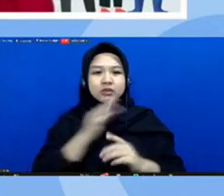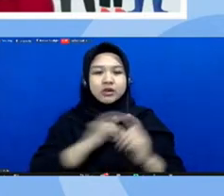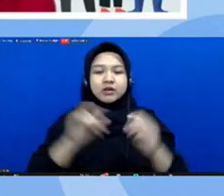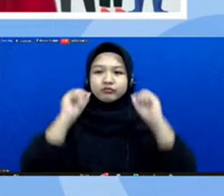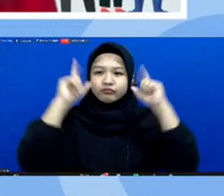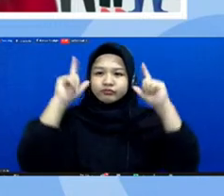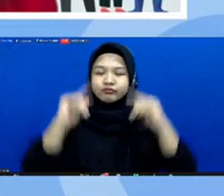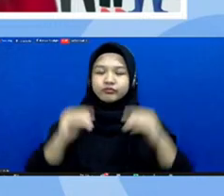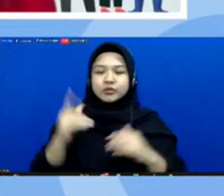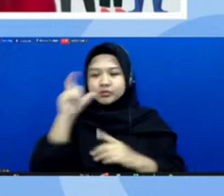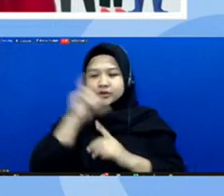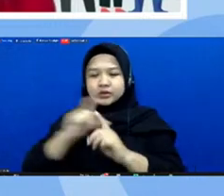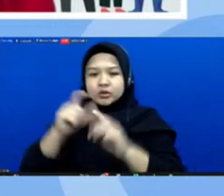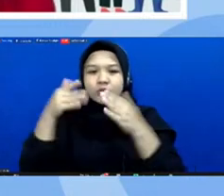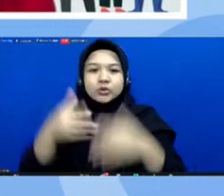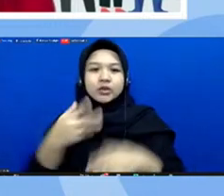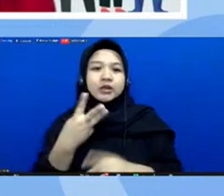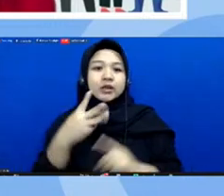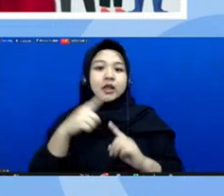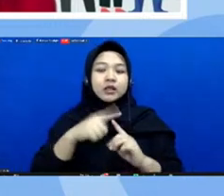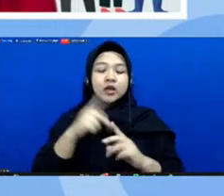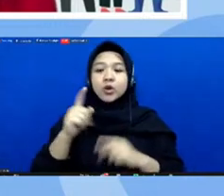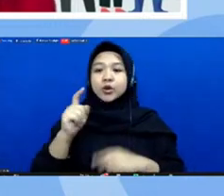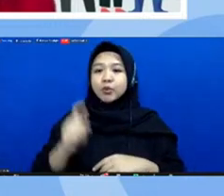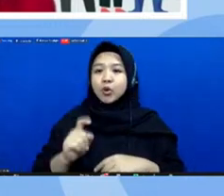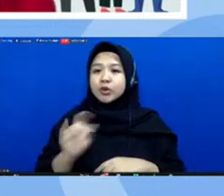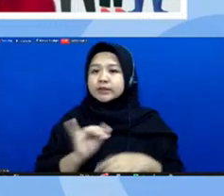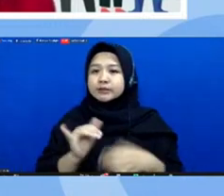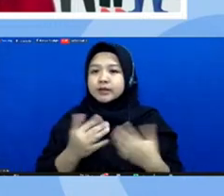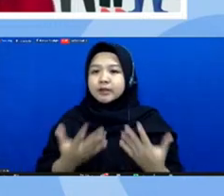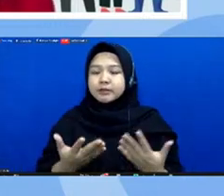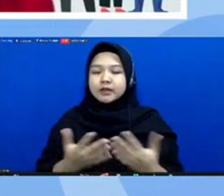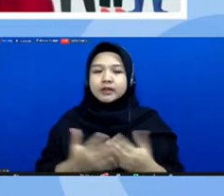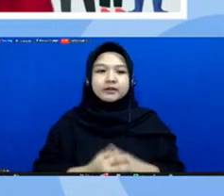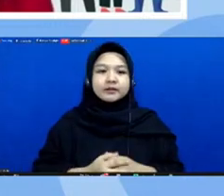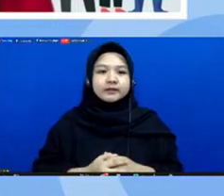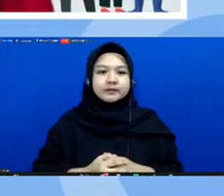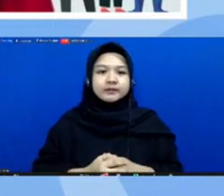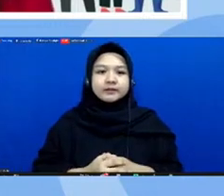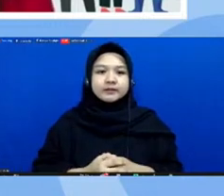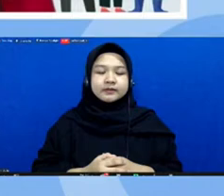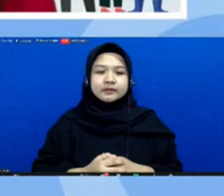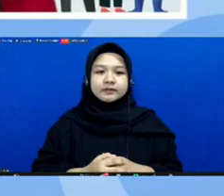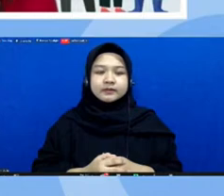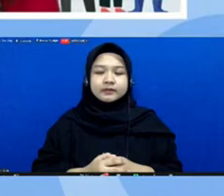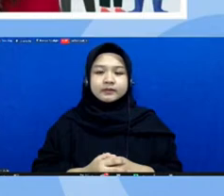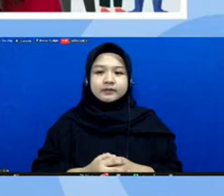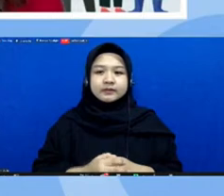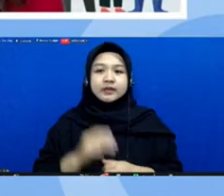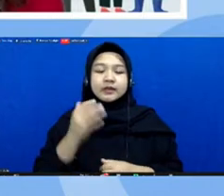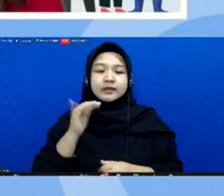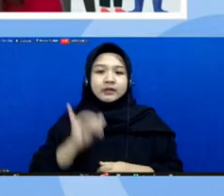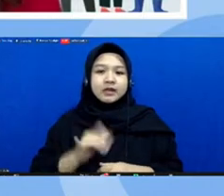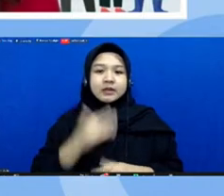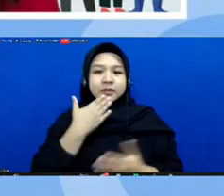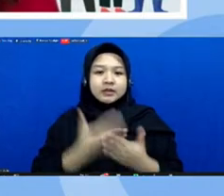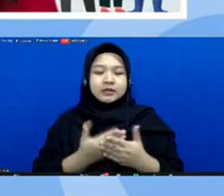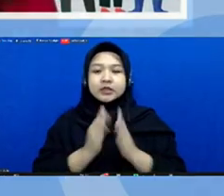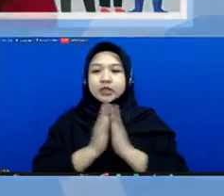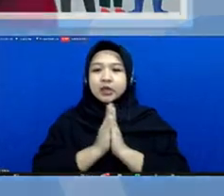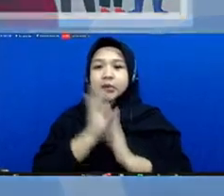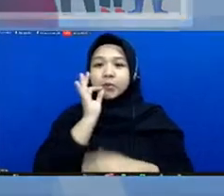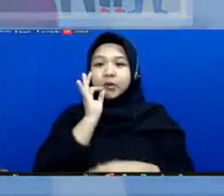dan juga pelacakan khususnya 3T. Nah, kalau di Bogor sendiri seperti apa ini Pak? Ya, makasih. Jadi saya mohon maaf